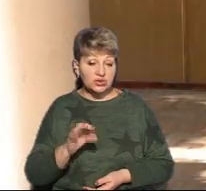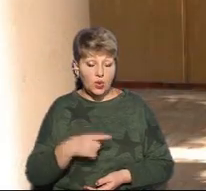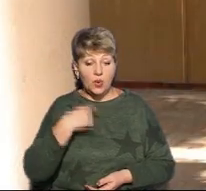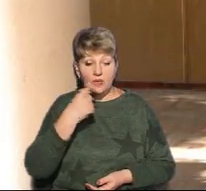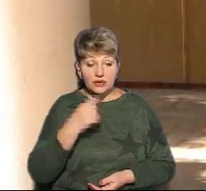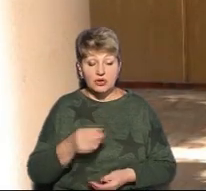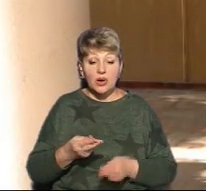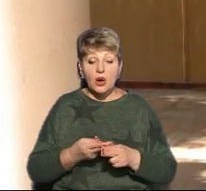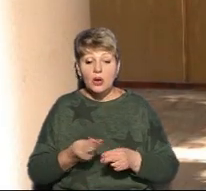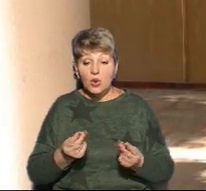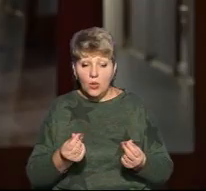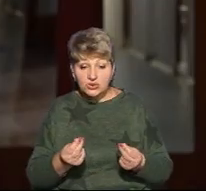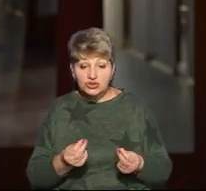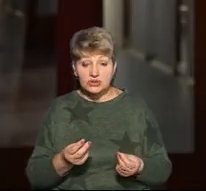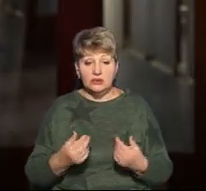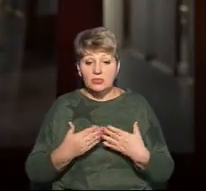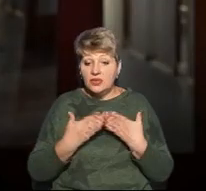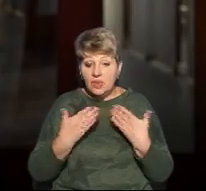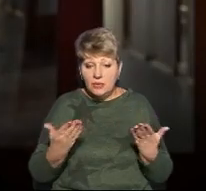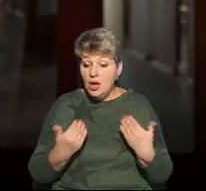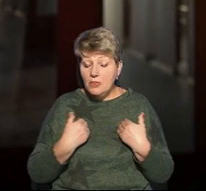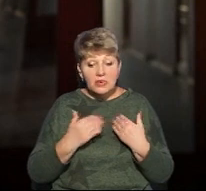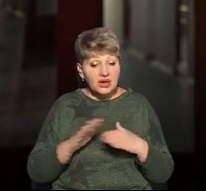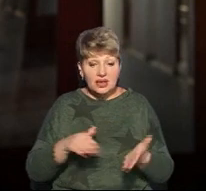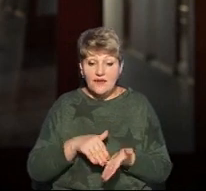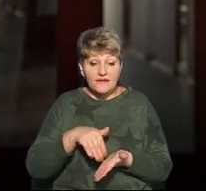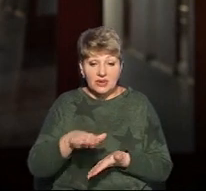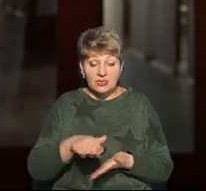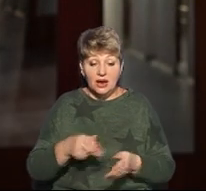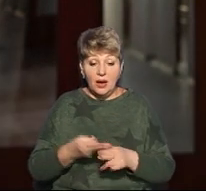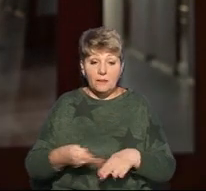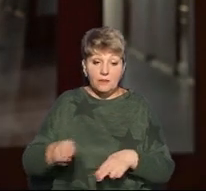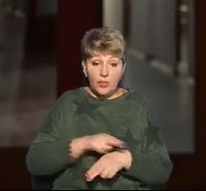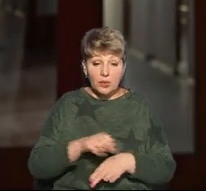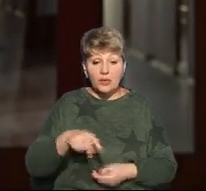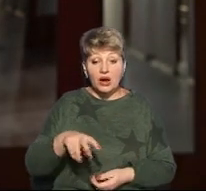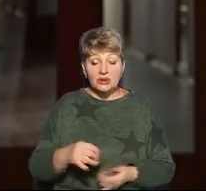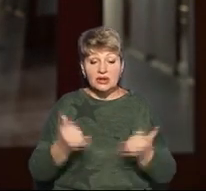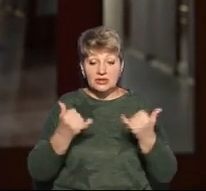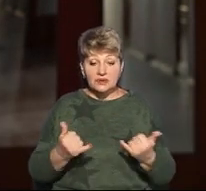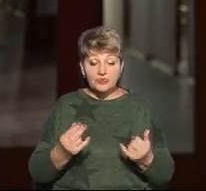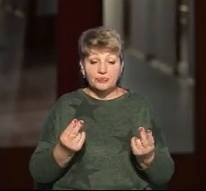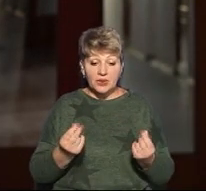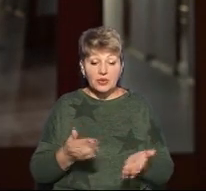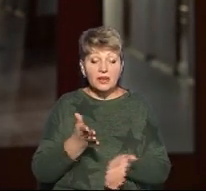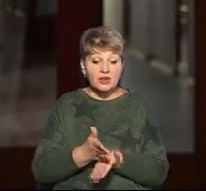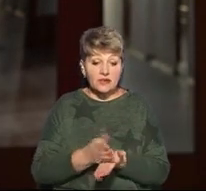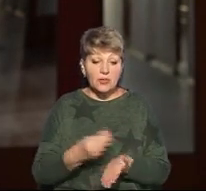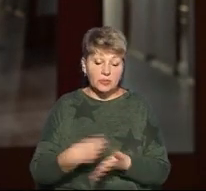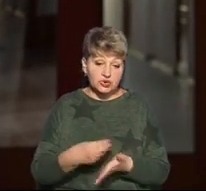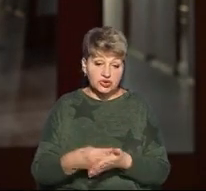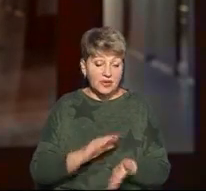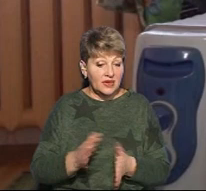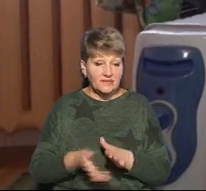боргу «Черкасигазу» вони не мають. Ми не відмовляємося від сплати даного боргу, але ж на даний час коштів наявних в бюджеті